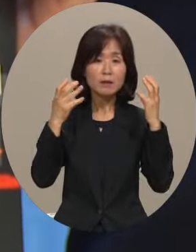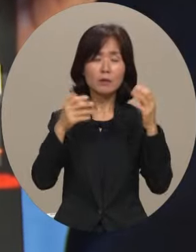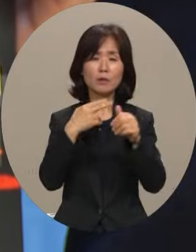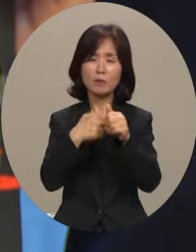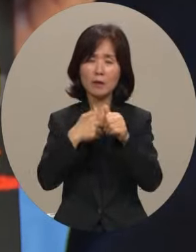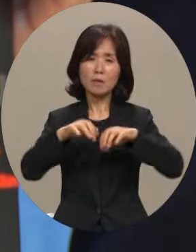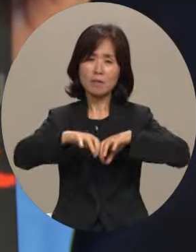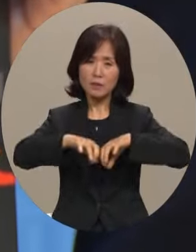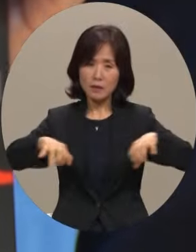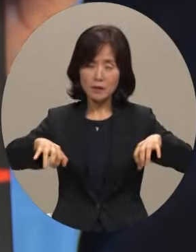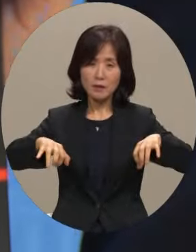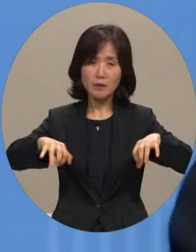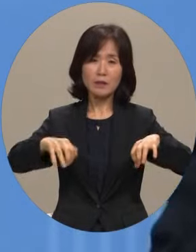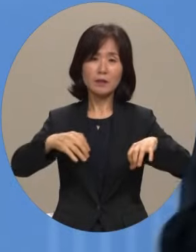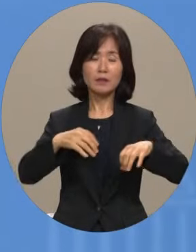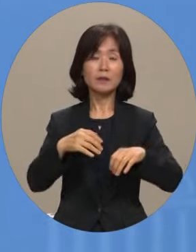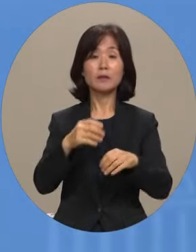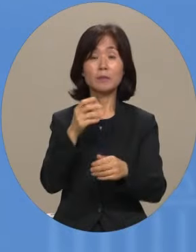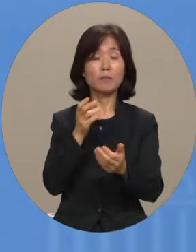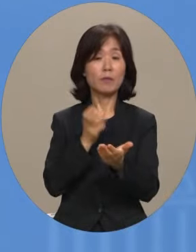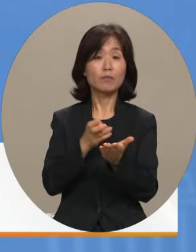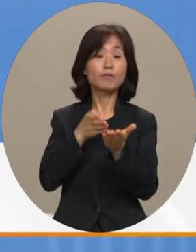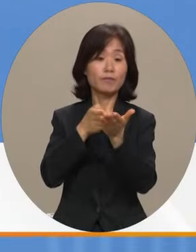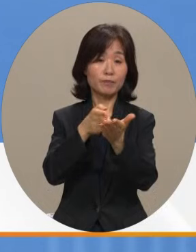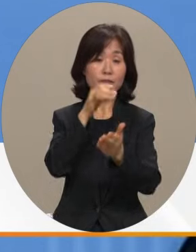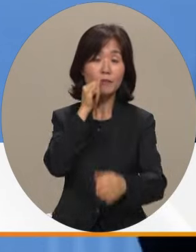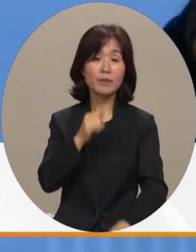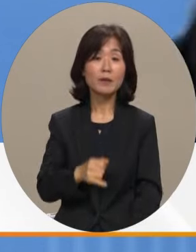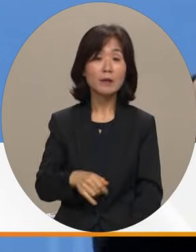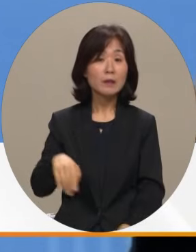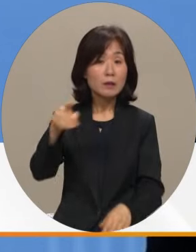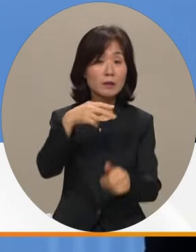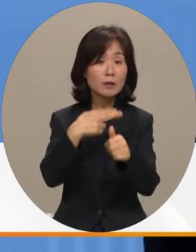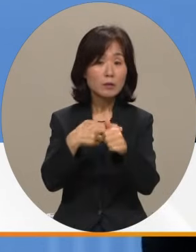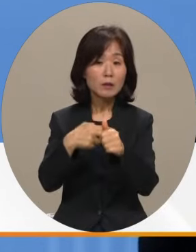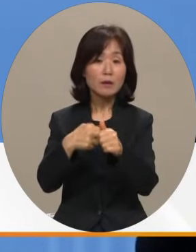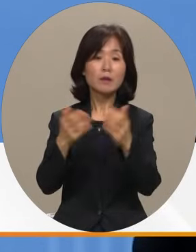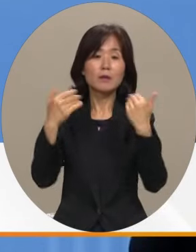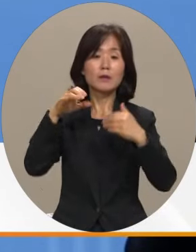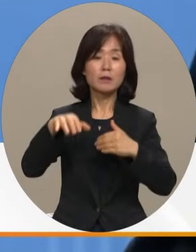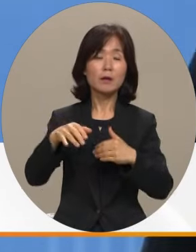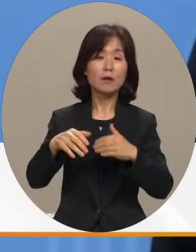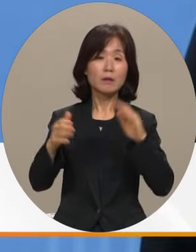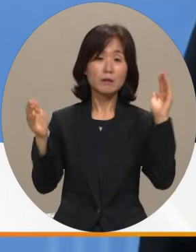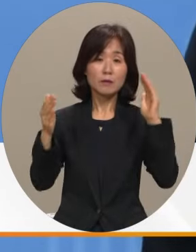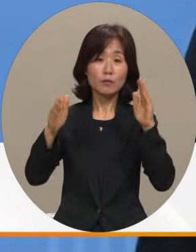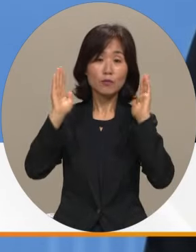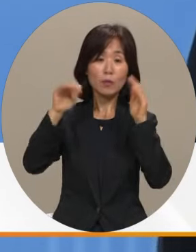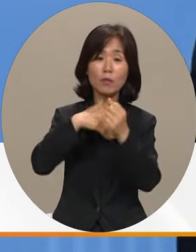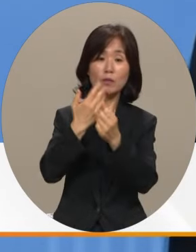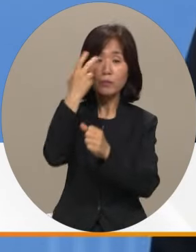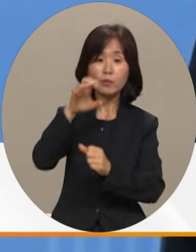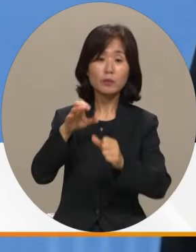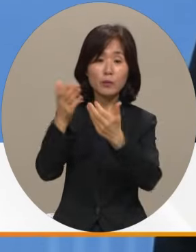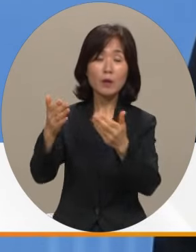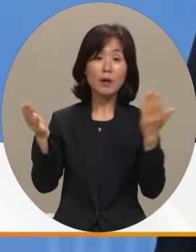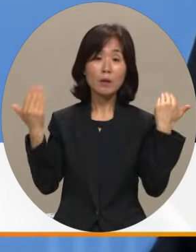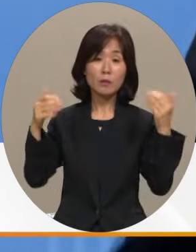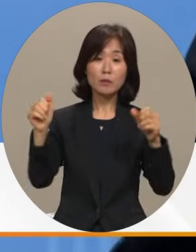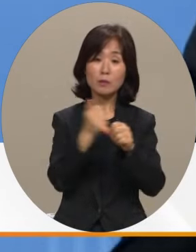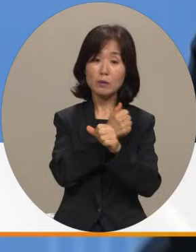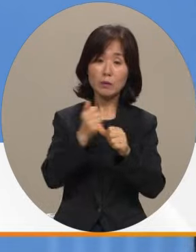규정하는 입법을 추진합니다. 이 선생님들이 학교에서 다수의 많은 학생들의 수업권을 지키고 학교 폭력으로부터